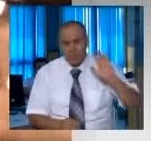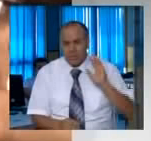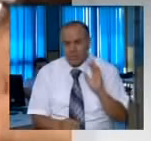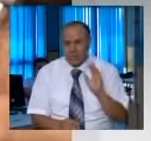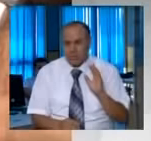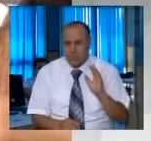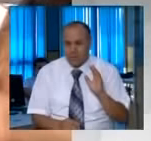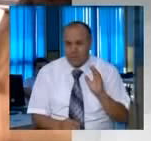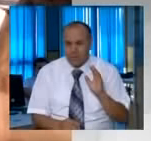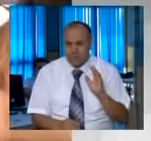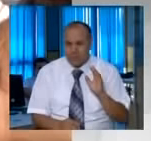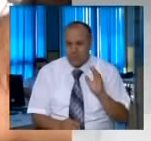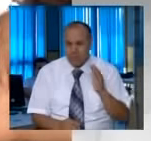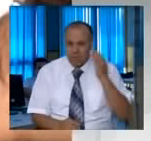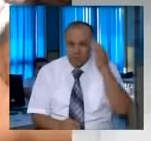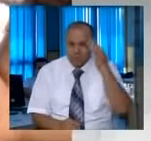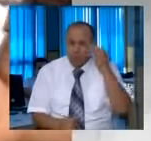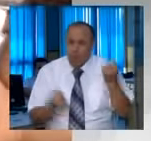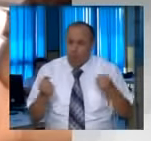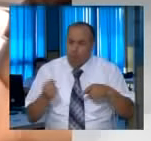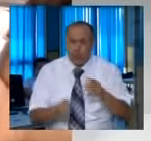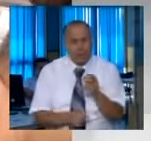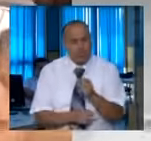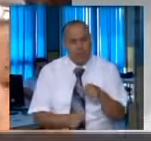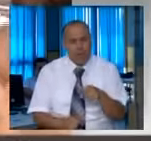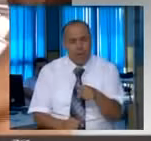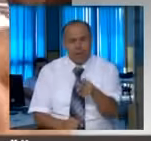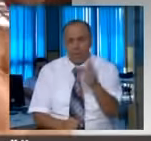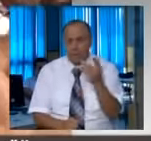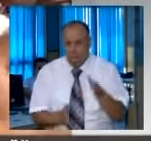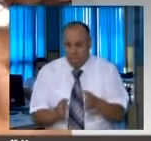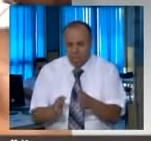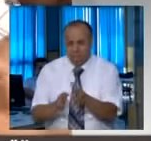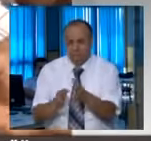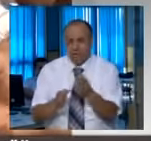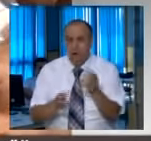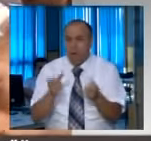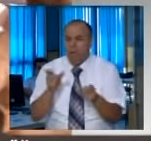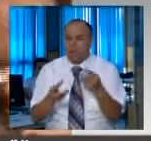كتجهيز اسكان يعرف هذه نتاع سيميات يعملنا حزاميه واحد جاي مركز